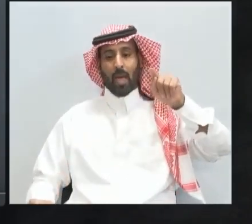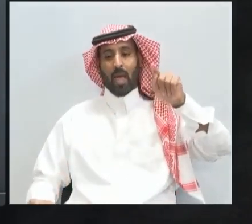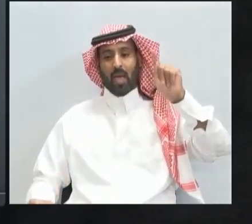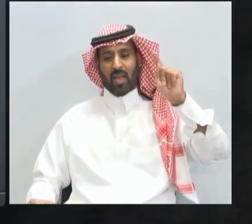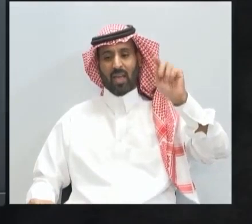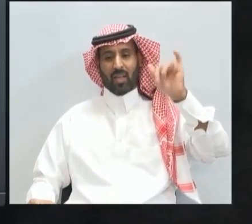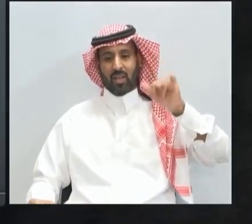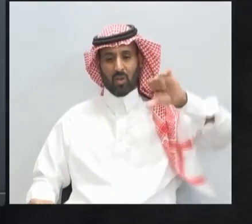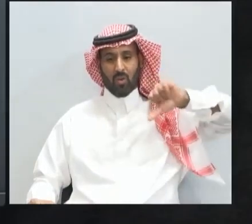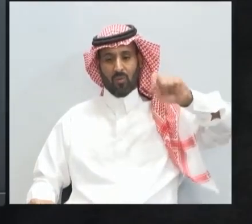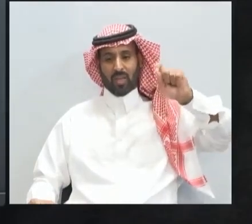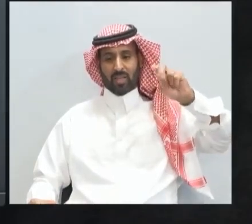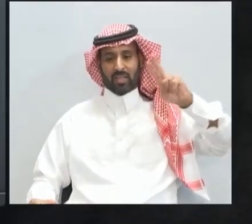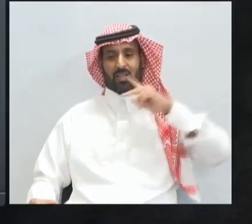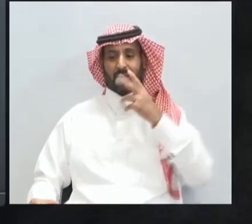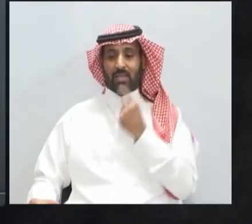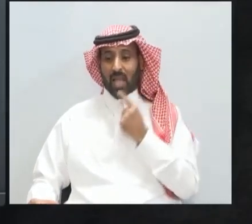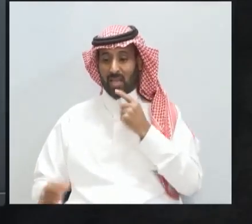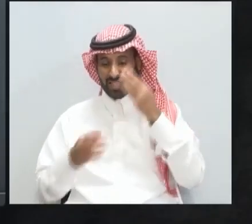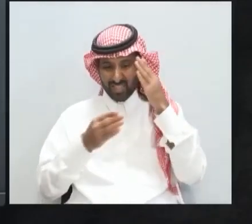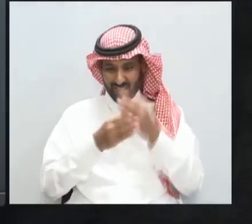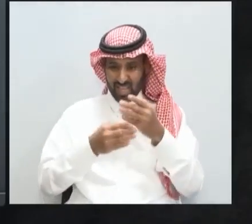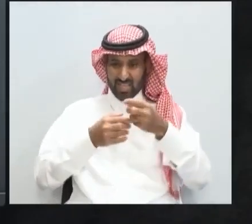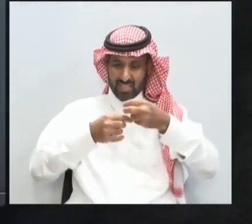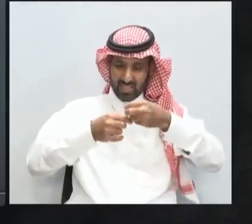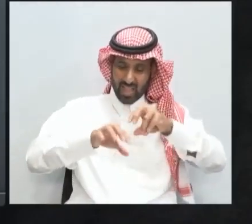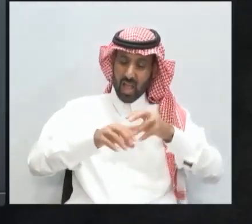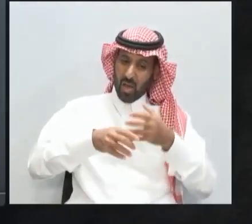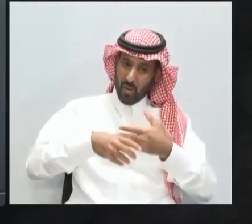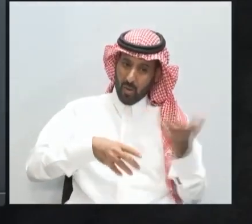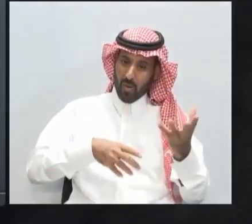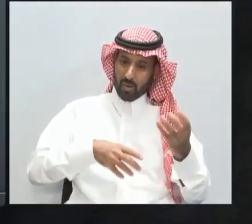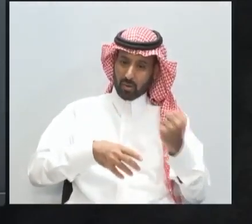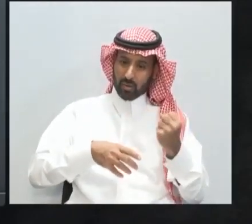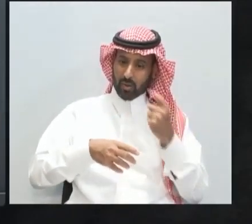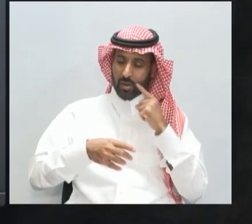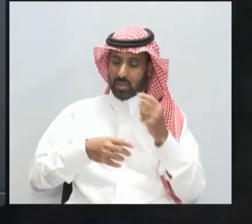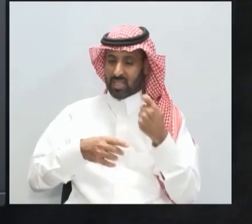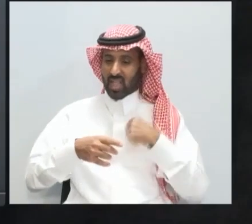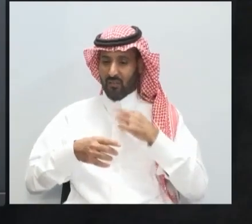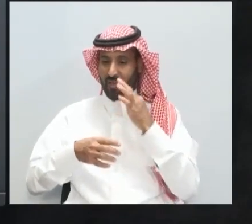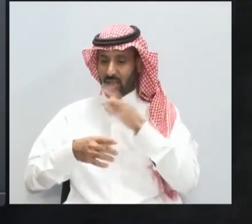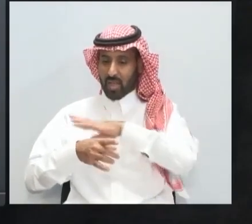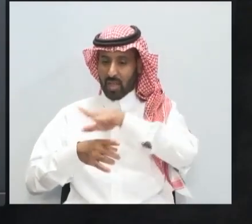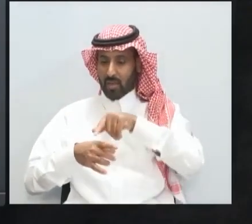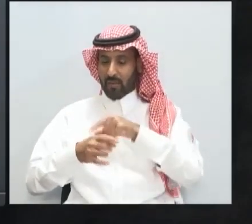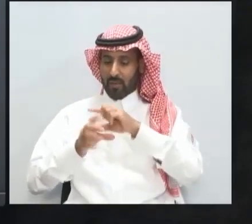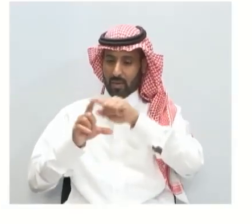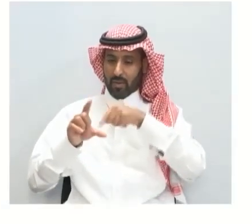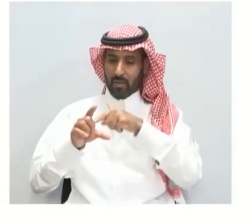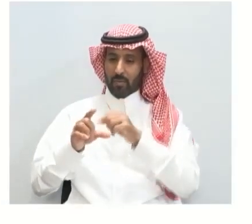هذه الطاقه نحن بحاجه لتكسير هذه الجزيئات لتحريك هذه الطاقه لكي تستفيد منها هذه